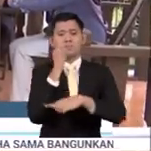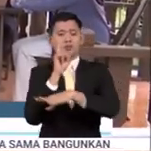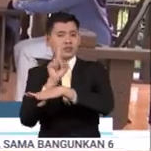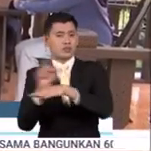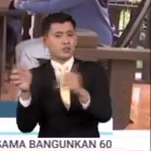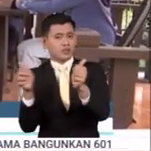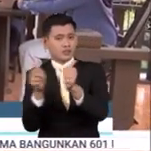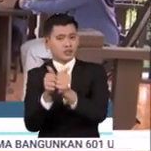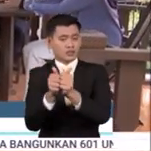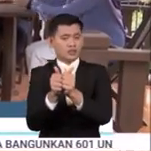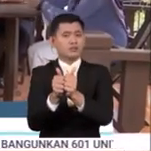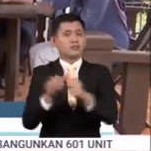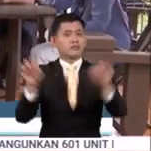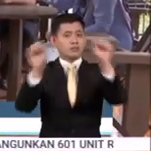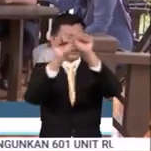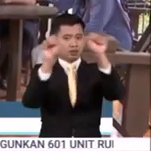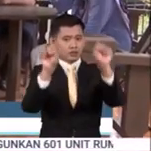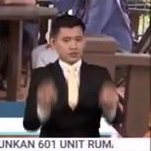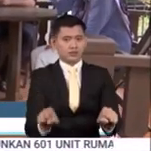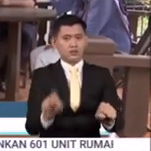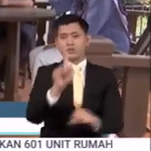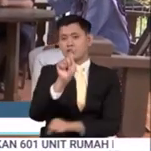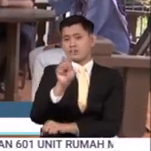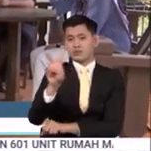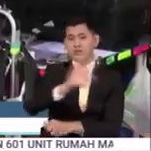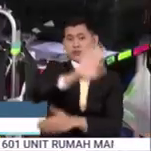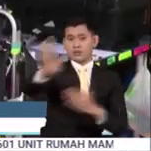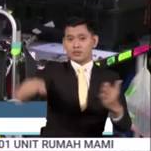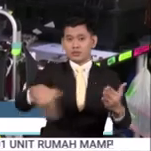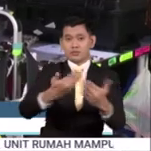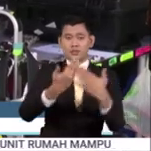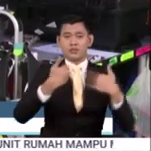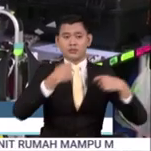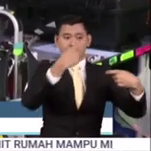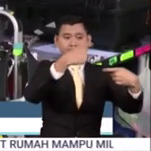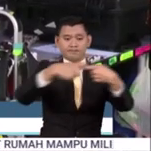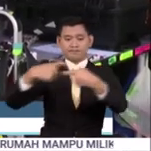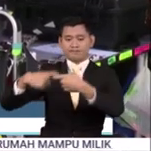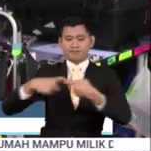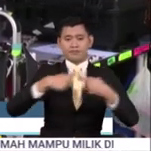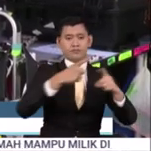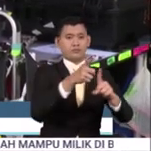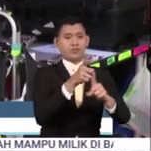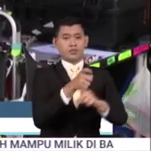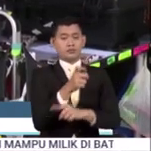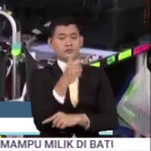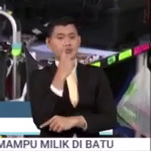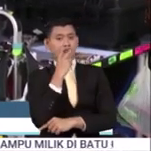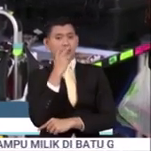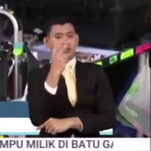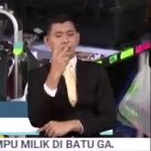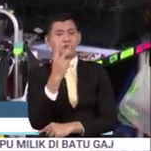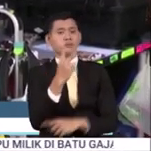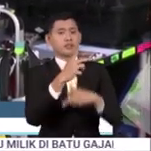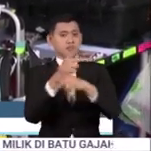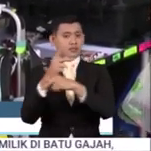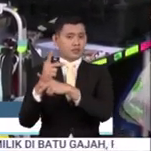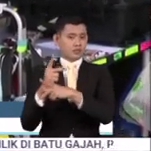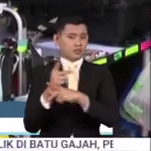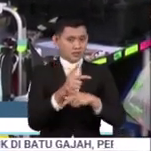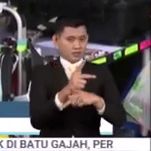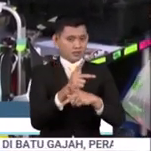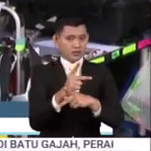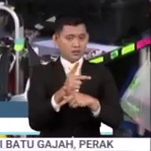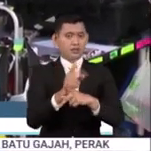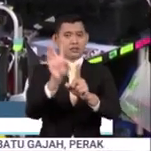stesen TV. Maknanya semua ada hubung kait. Dari sudut pandangan seniman, pembelaan kebajikan kepada